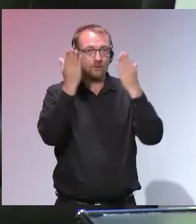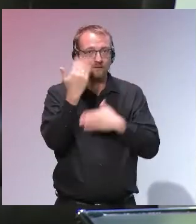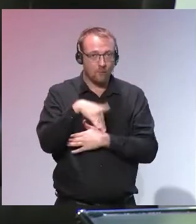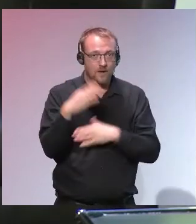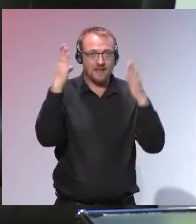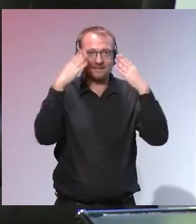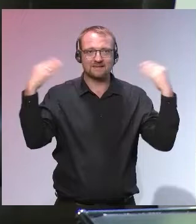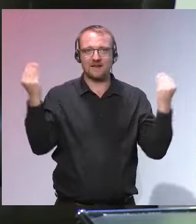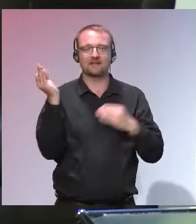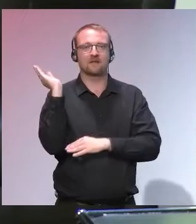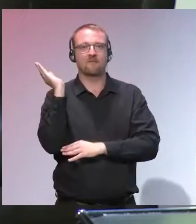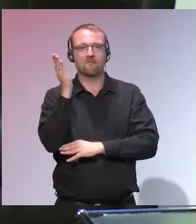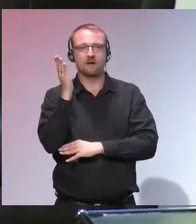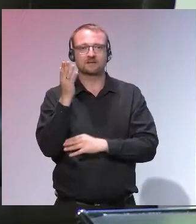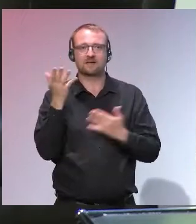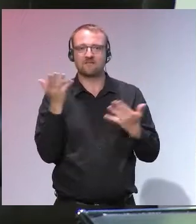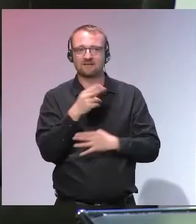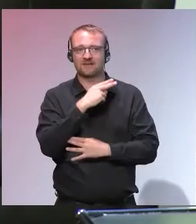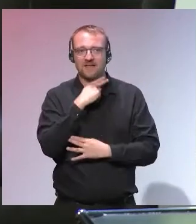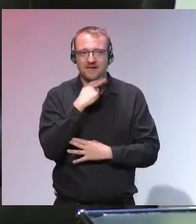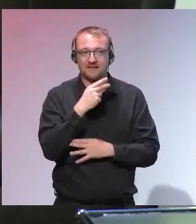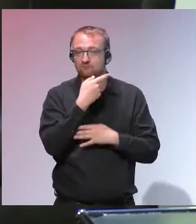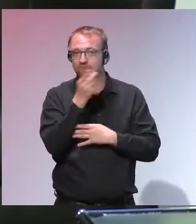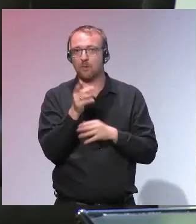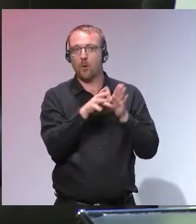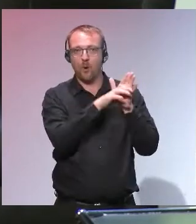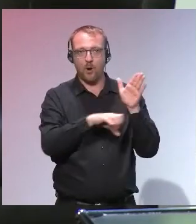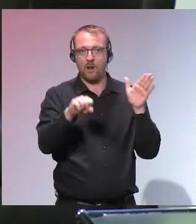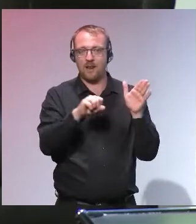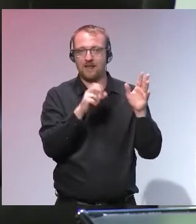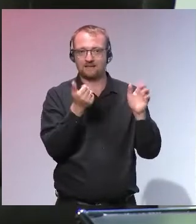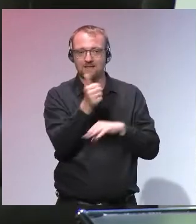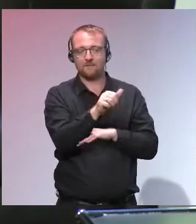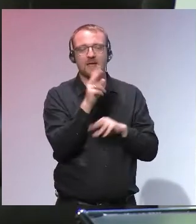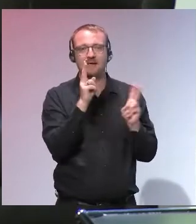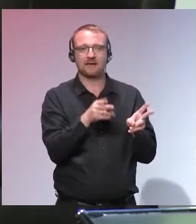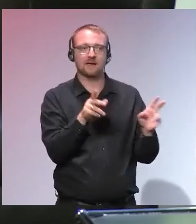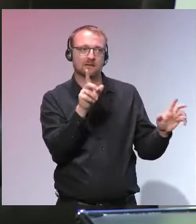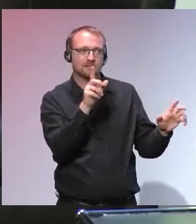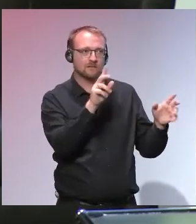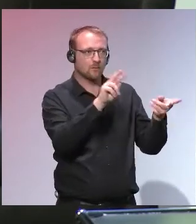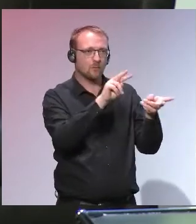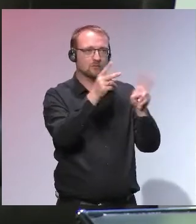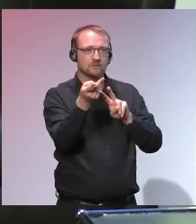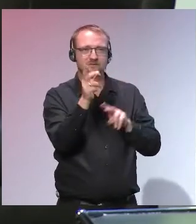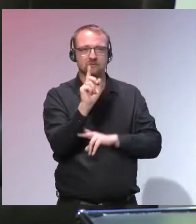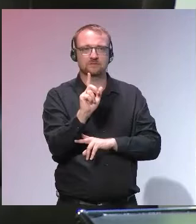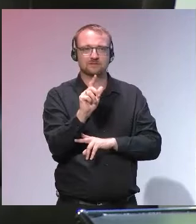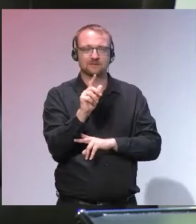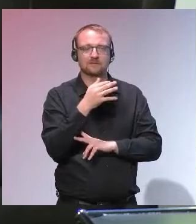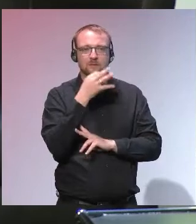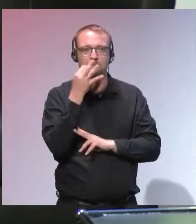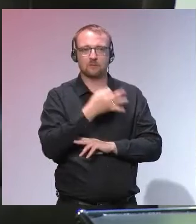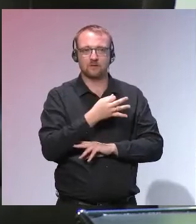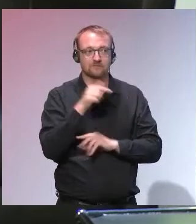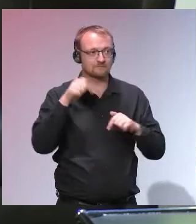auf Englisch sein. Noch einmal zur Erinnerung, Sie können, wenn Sie online dabei sind, auf den deutschen Kanal wechseln. Wenn Sie